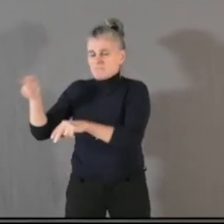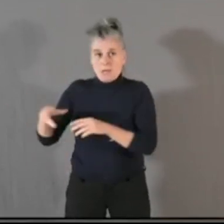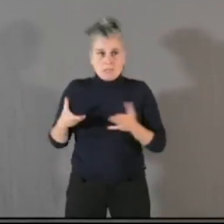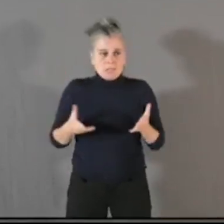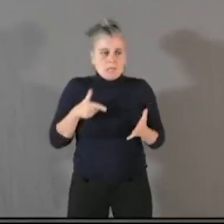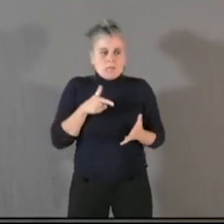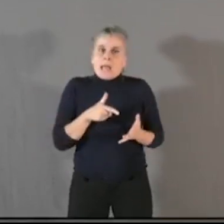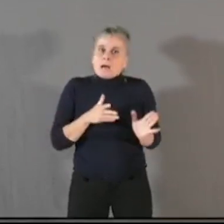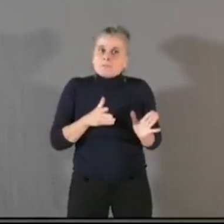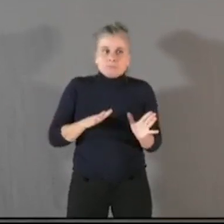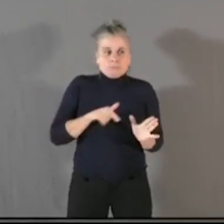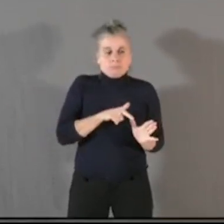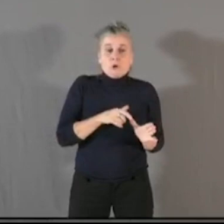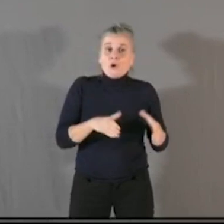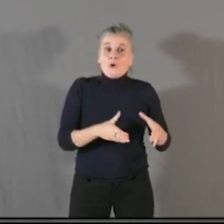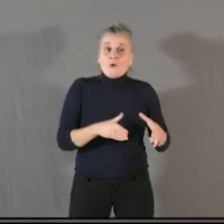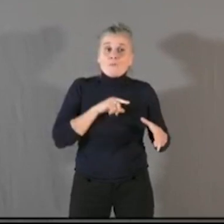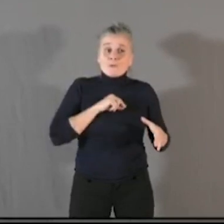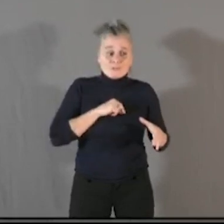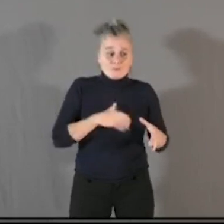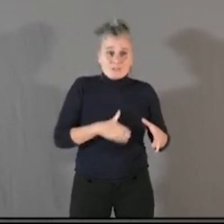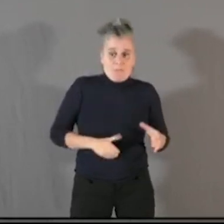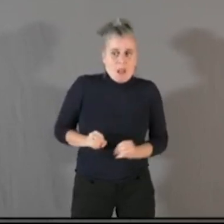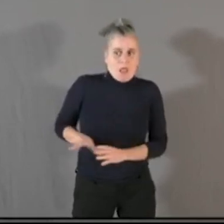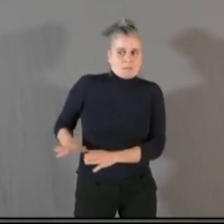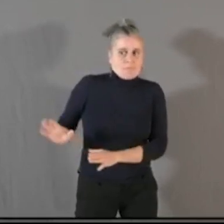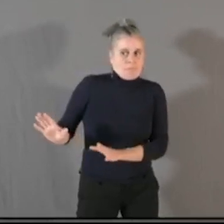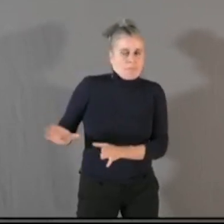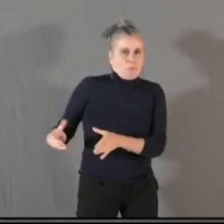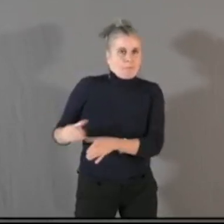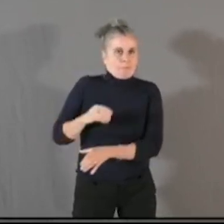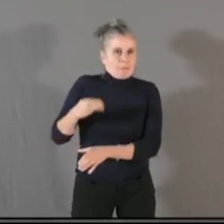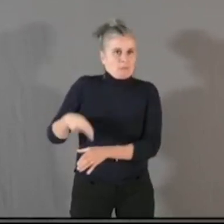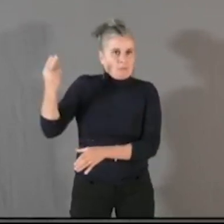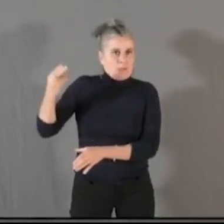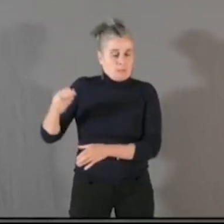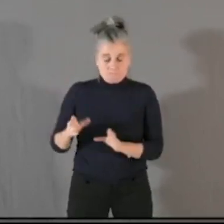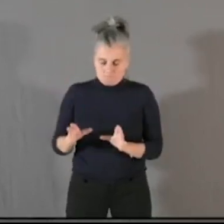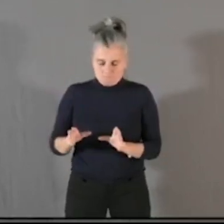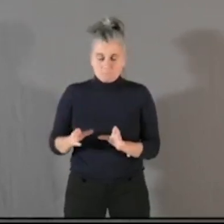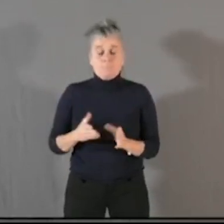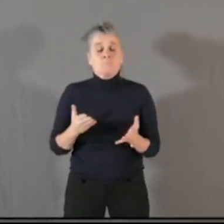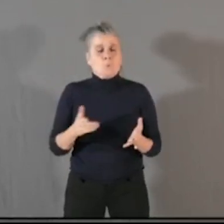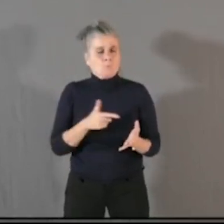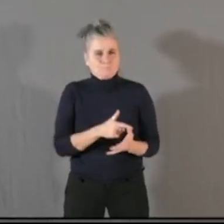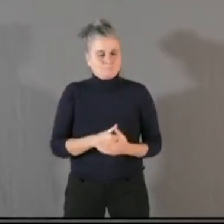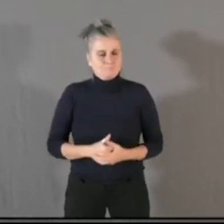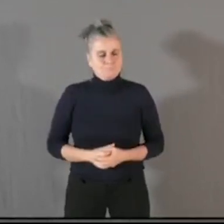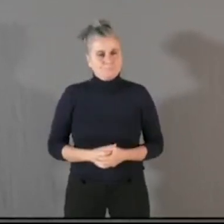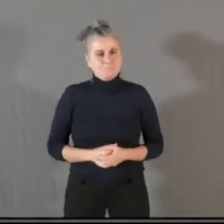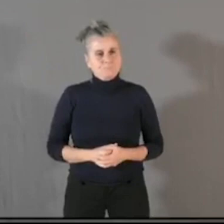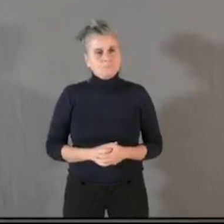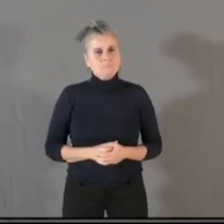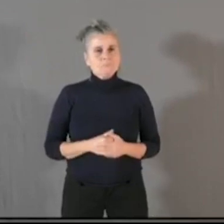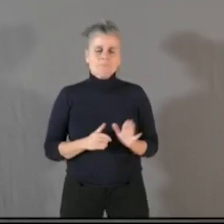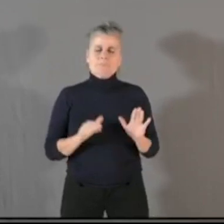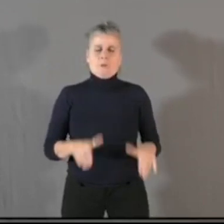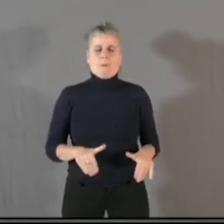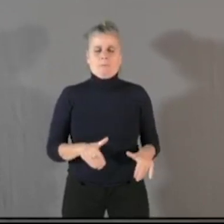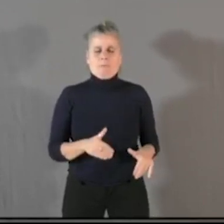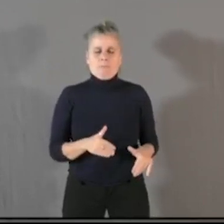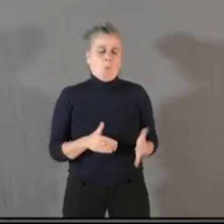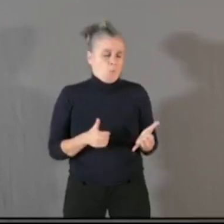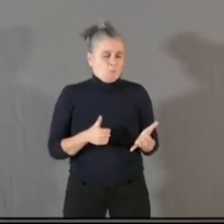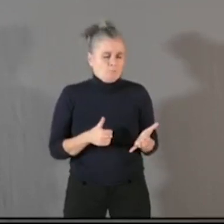laquelle vous appartenez, vous mettez sur pied des brigades spécialisées, c'est plutôt une bonne chose. C'est plutôt une bonne chose. Néanmoins, il manque, à mon